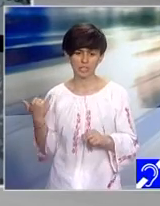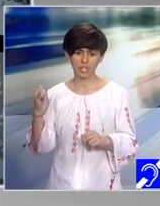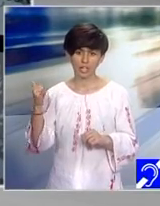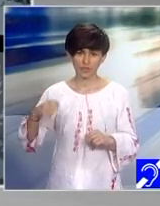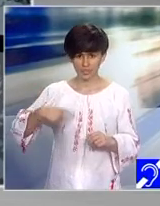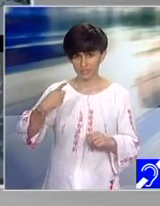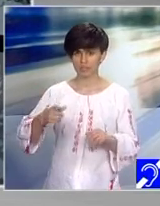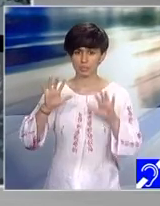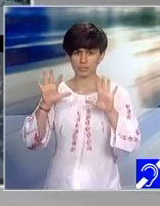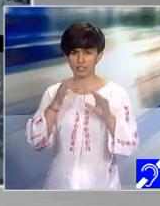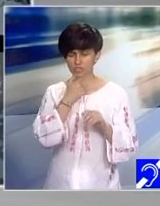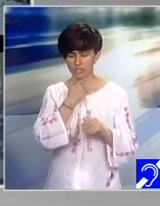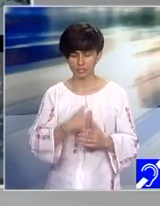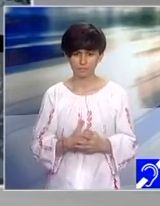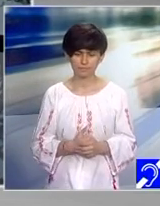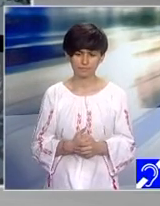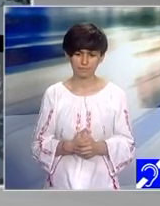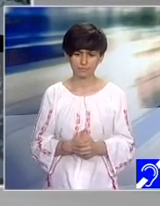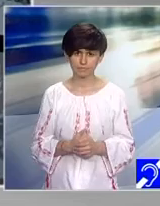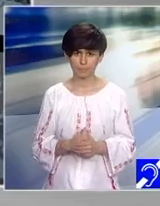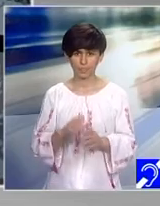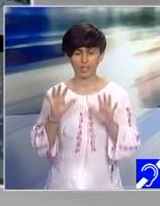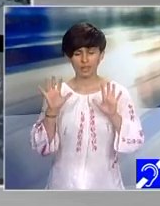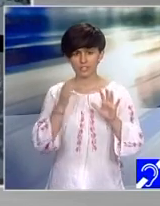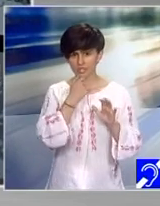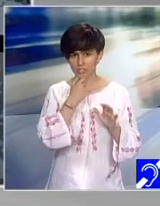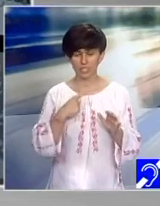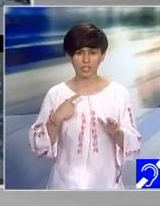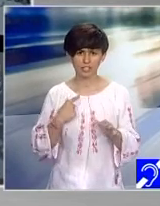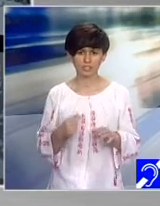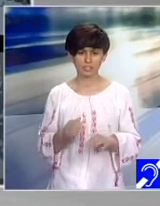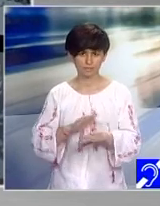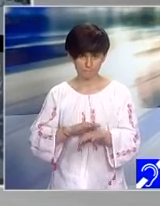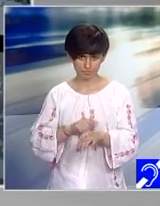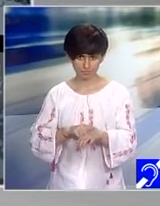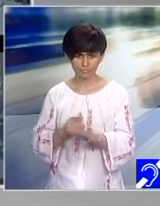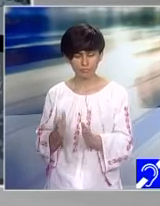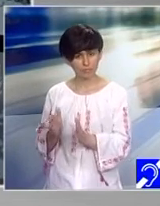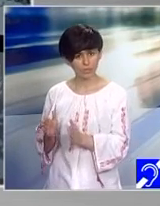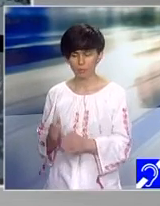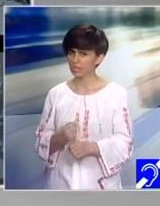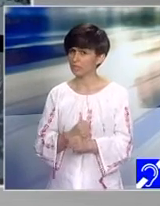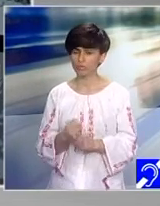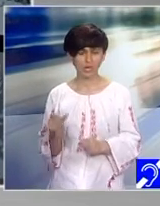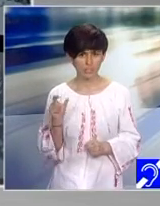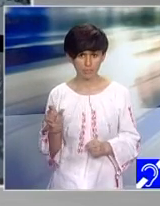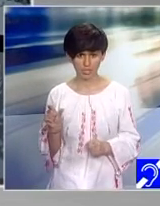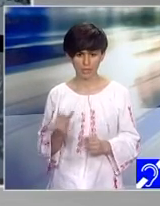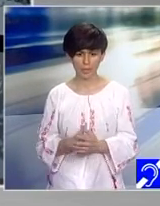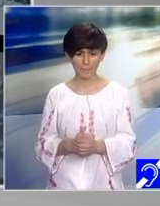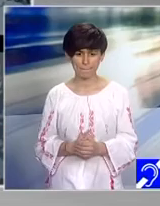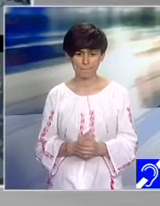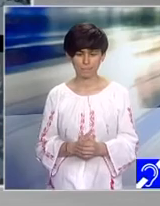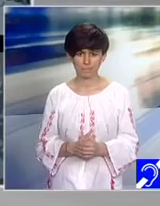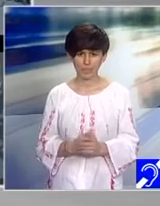10 ani. 10 ani e o perioadă foarte mică, e două cicluri, da? Da. Deci